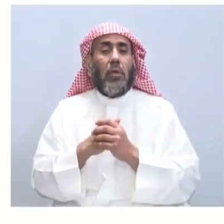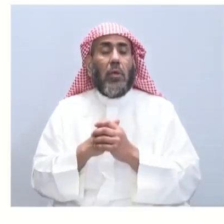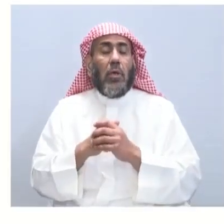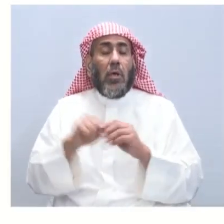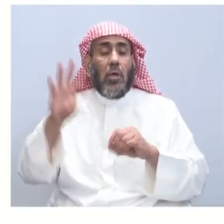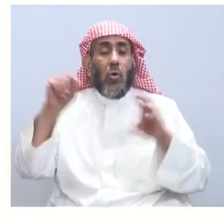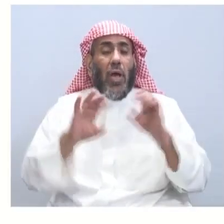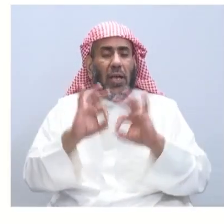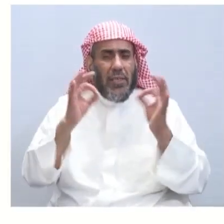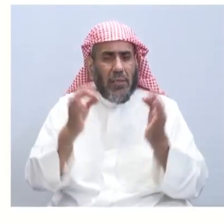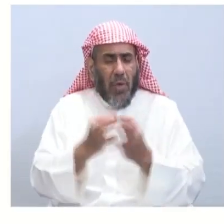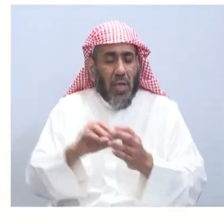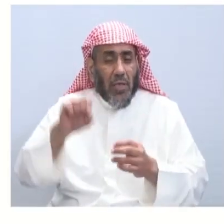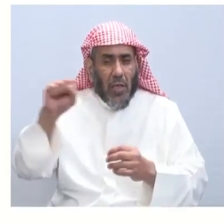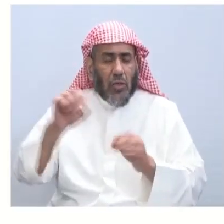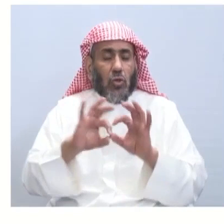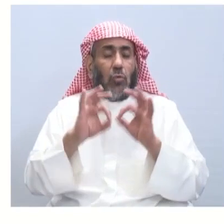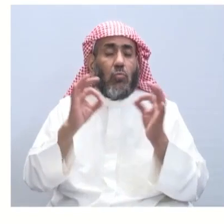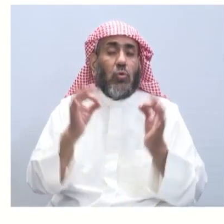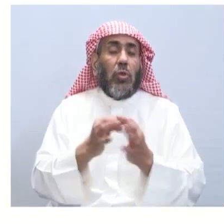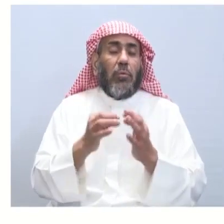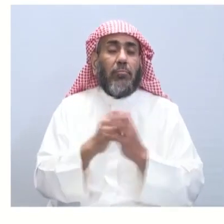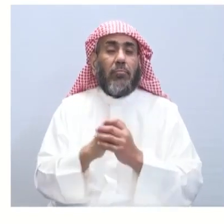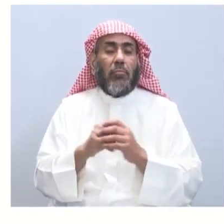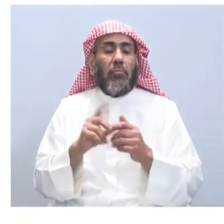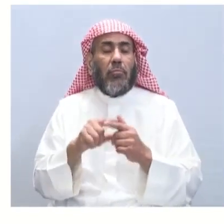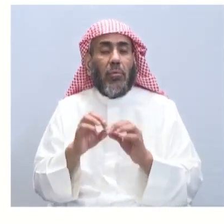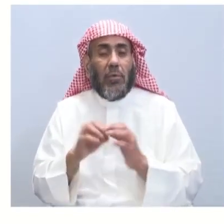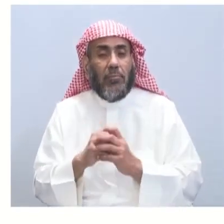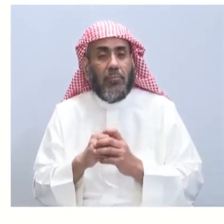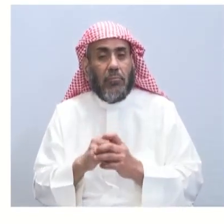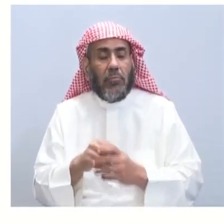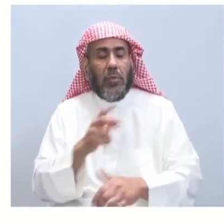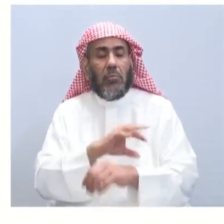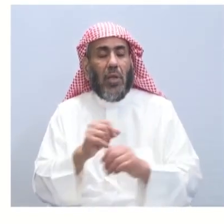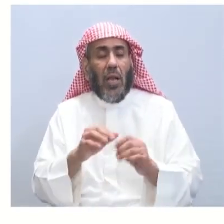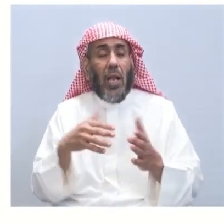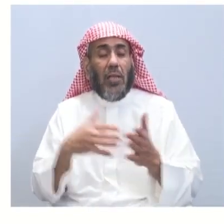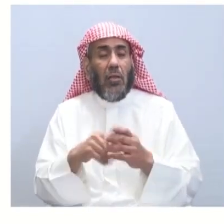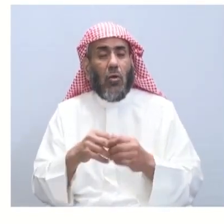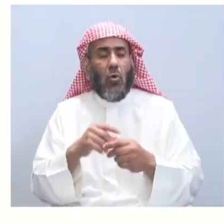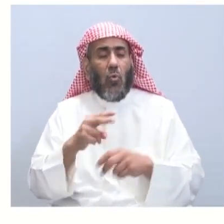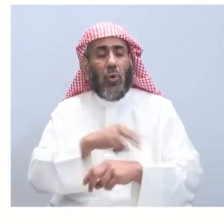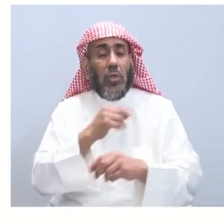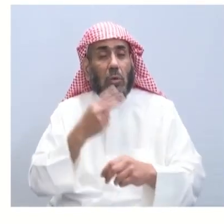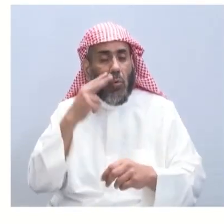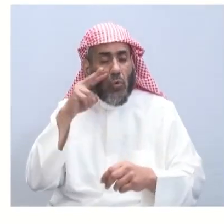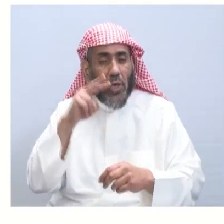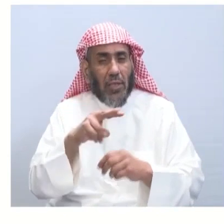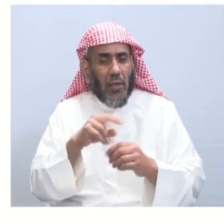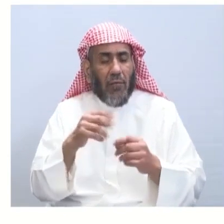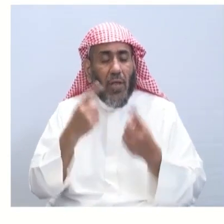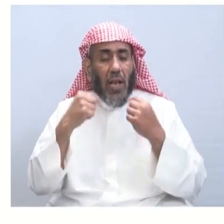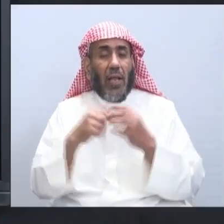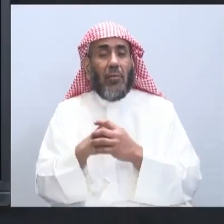روايه اجتماعيه هنا تخص المجتمع روايه اخرى او نوع اخر اجتماعيه تعتمد على احداث وتجارب ومشاهده في